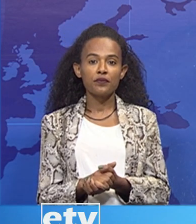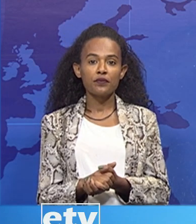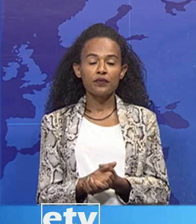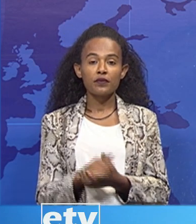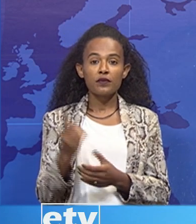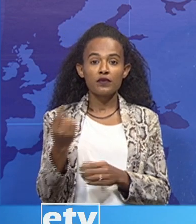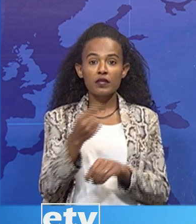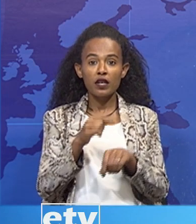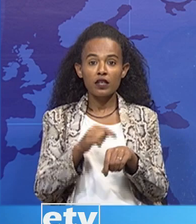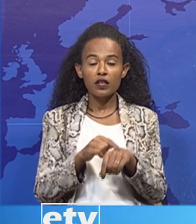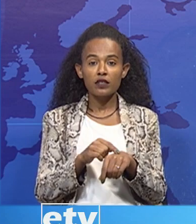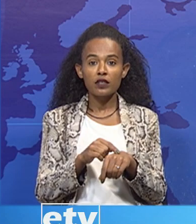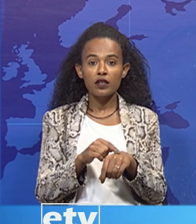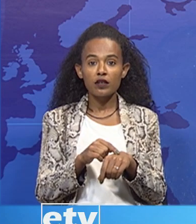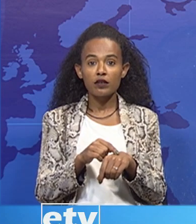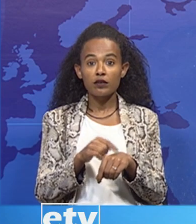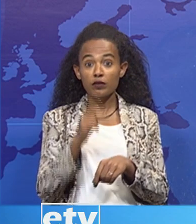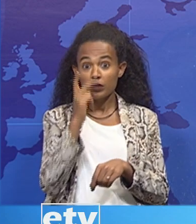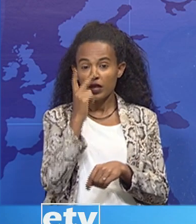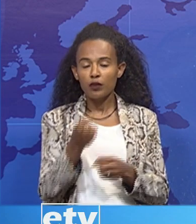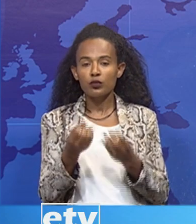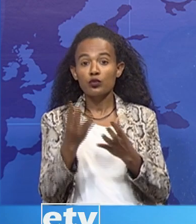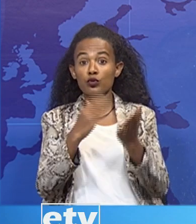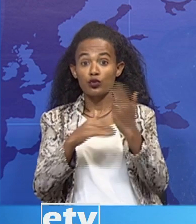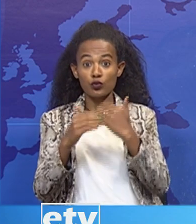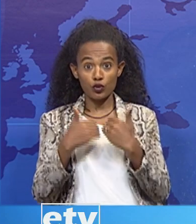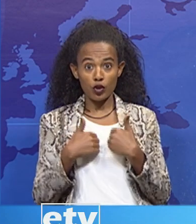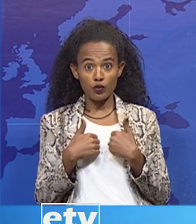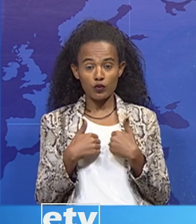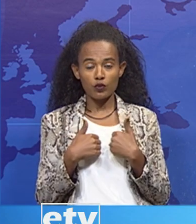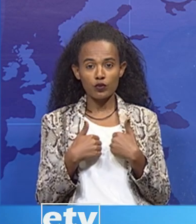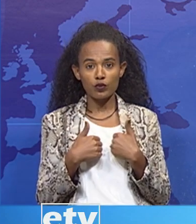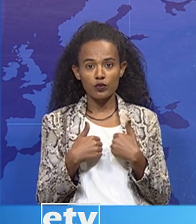አንዳንዱ ከተማዬ ብዬ ለመጥራት የሚችል